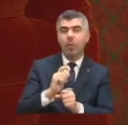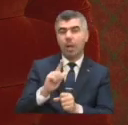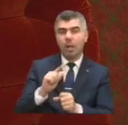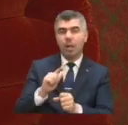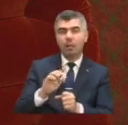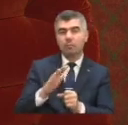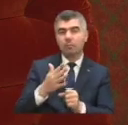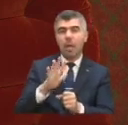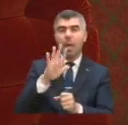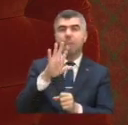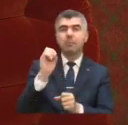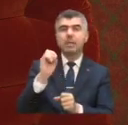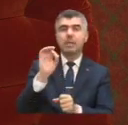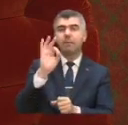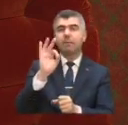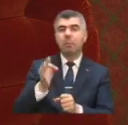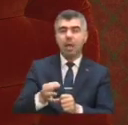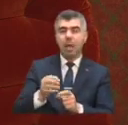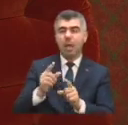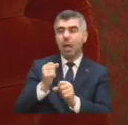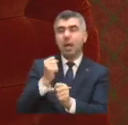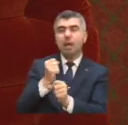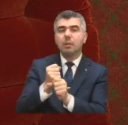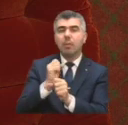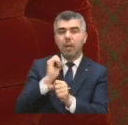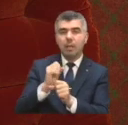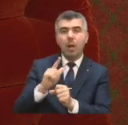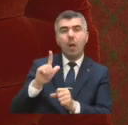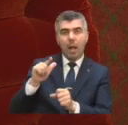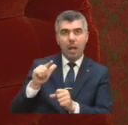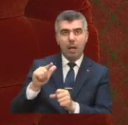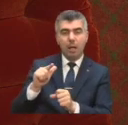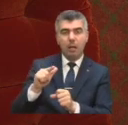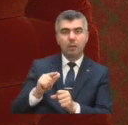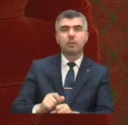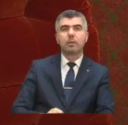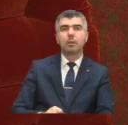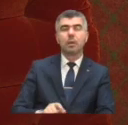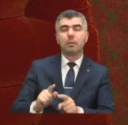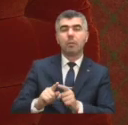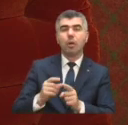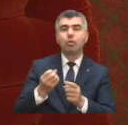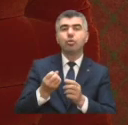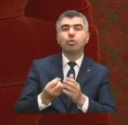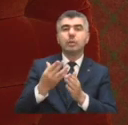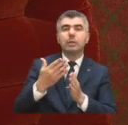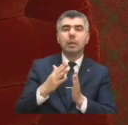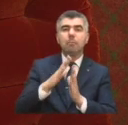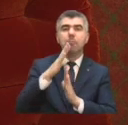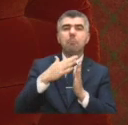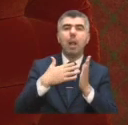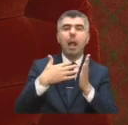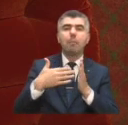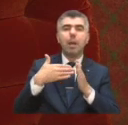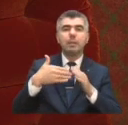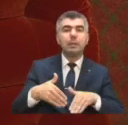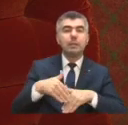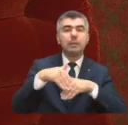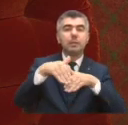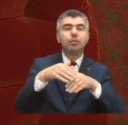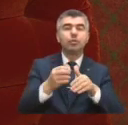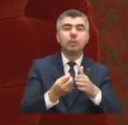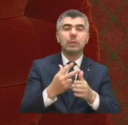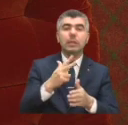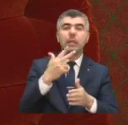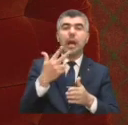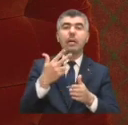من 50% ديال الناس اللي تيشغلوا داخلين في هذه الفئه هذه، اعطينا واحد الدفعه جديده بواحد البرنامج جديد تقريبا فيه 3 مليار